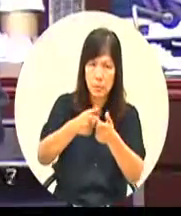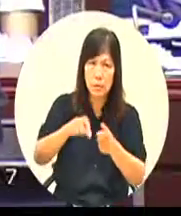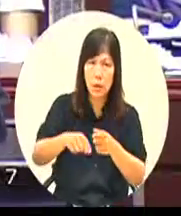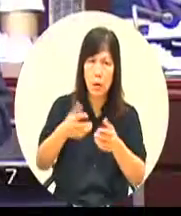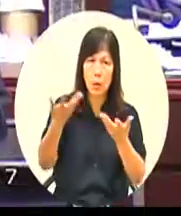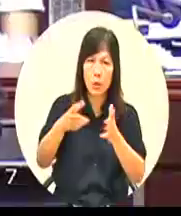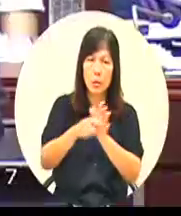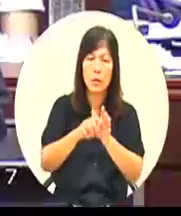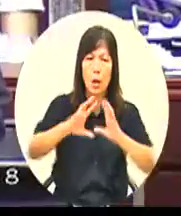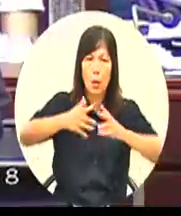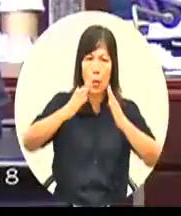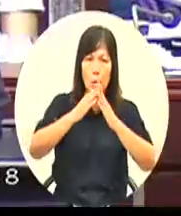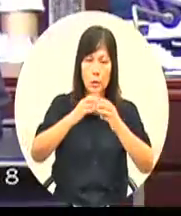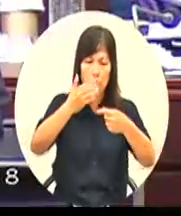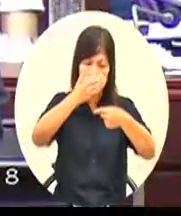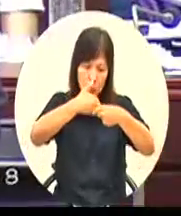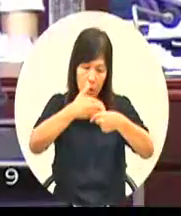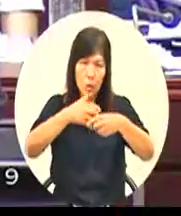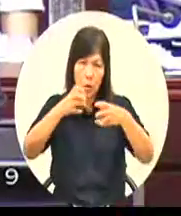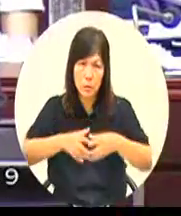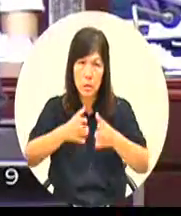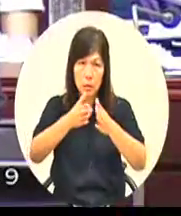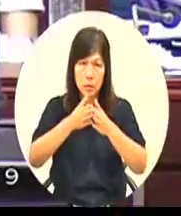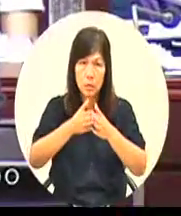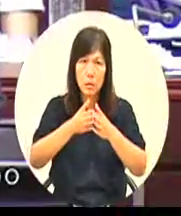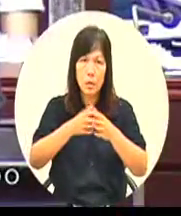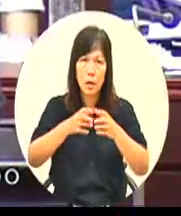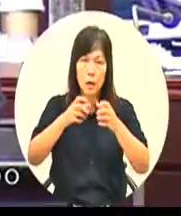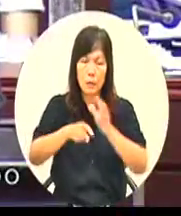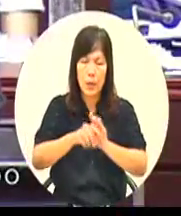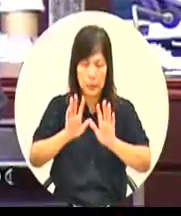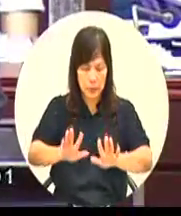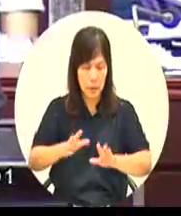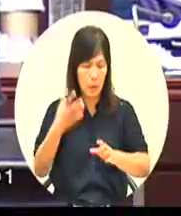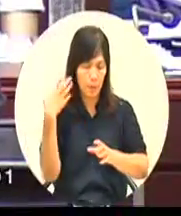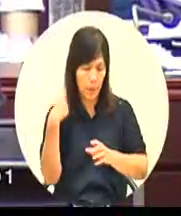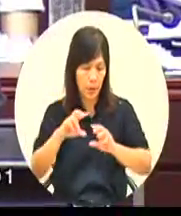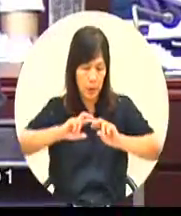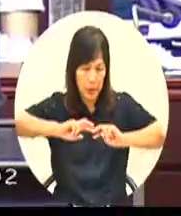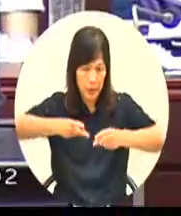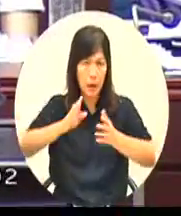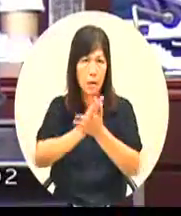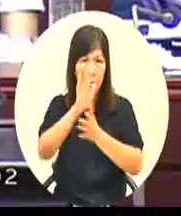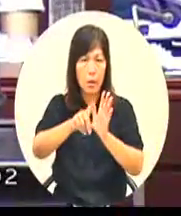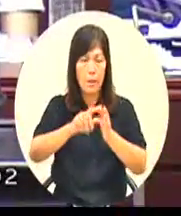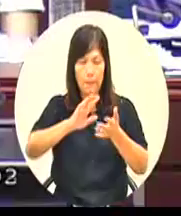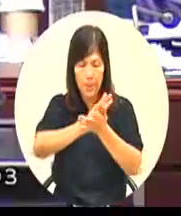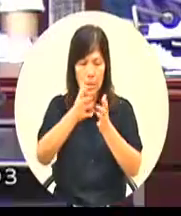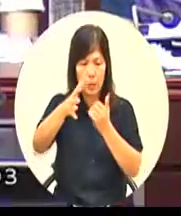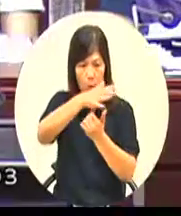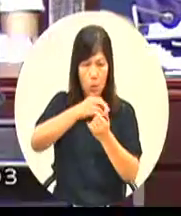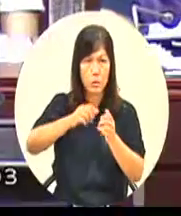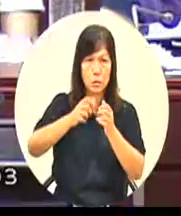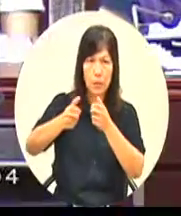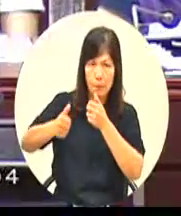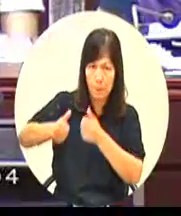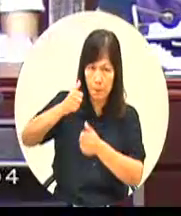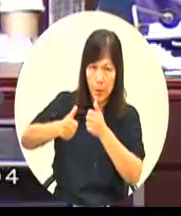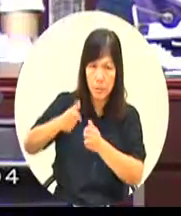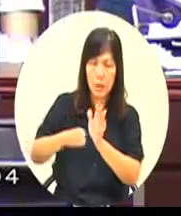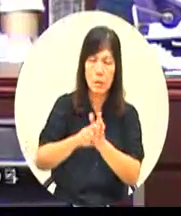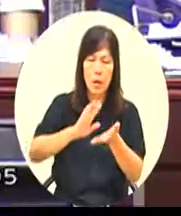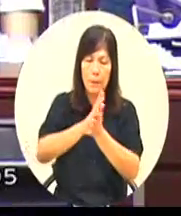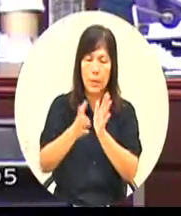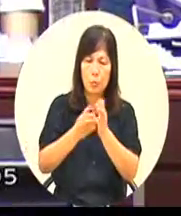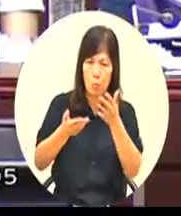国家你要不要在南台湾设计把这个现有的场所改造以后它做全国赛国际赛它其实就会提升